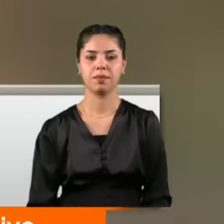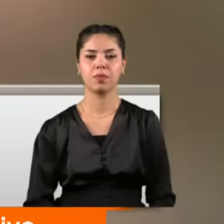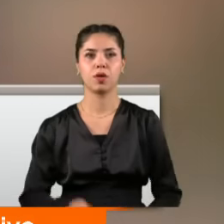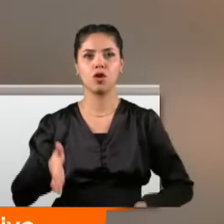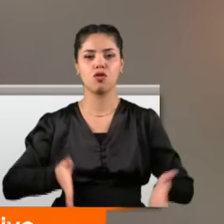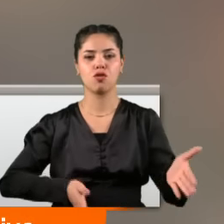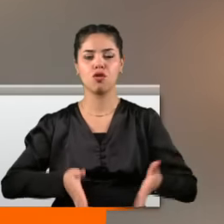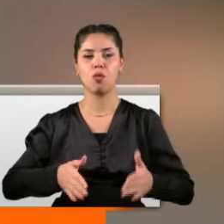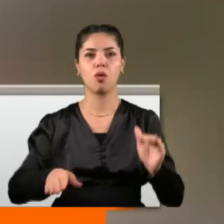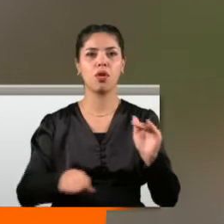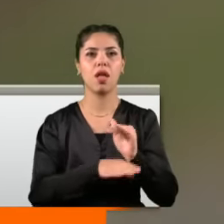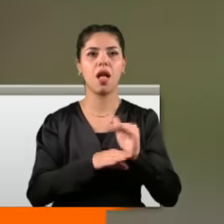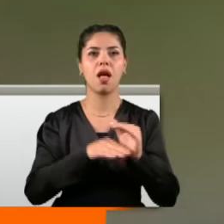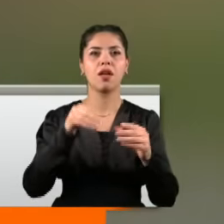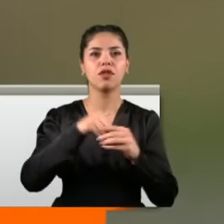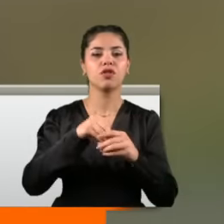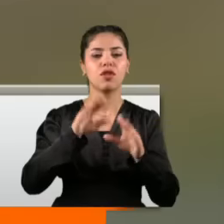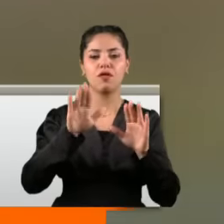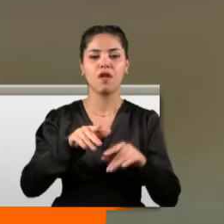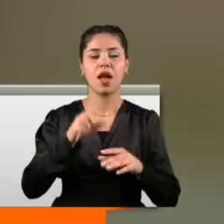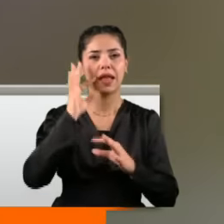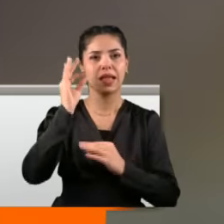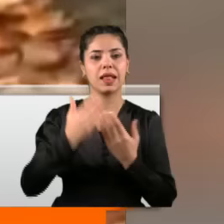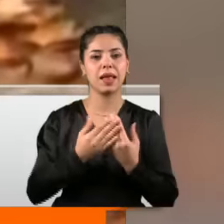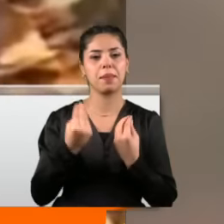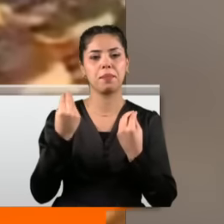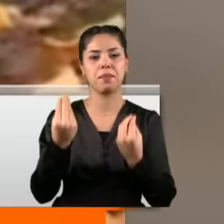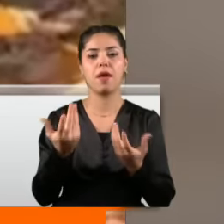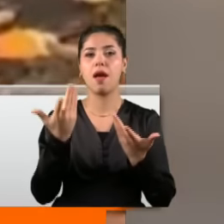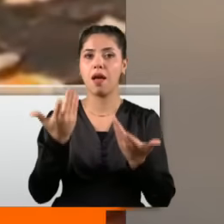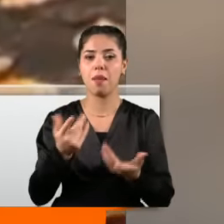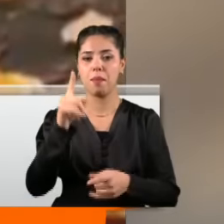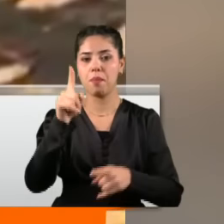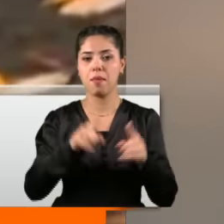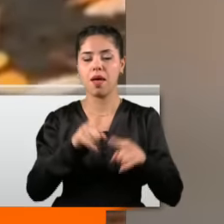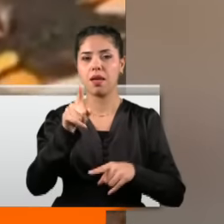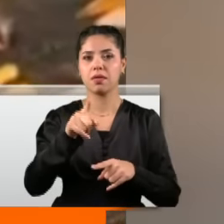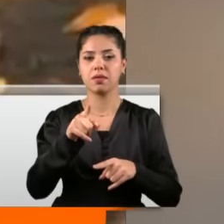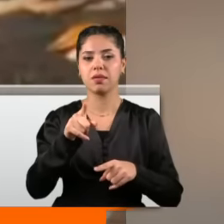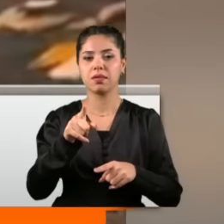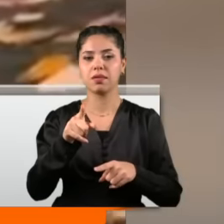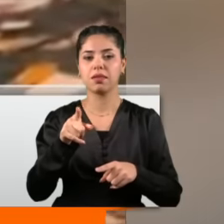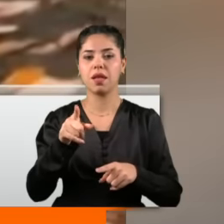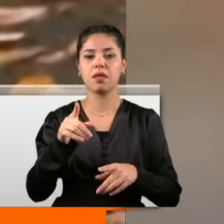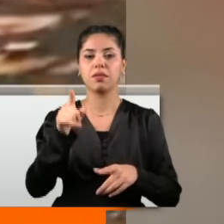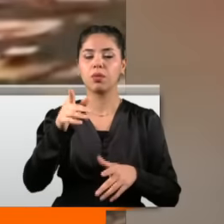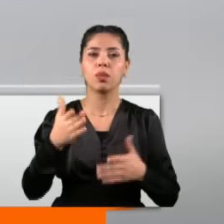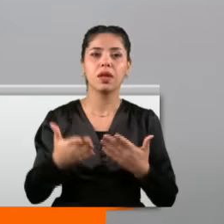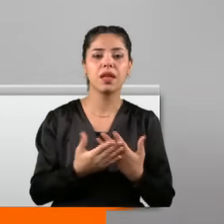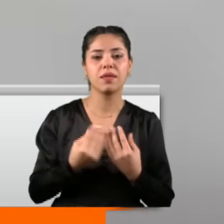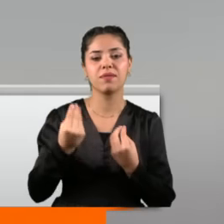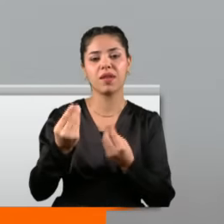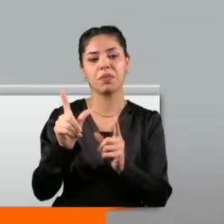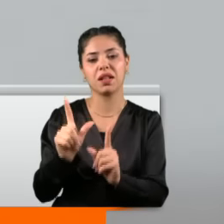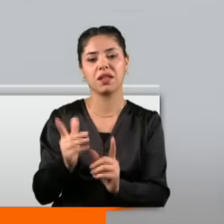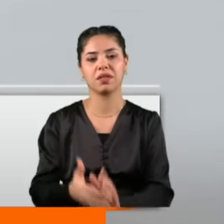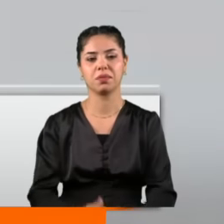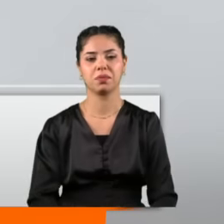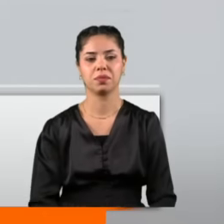Robotlar artık hayatın her yerinde. İnsanlara büyük yardımları dokunuyor. Ama bazen onlar da insanların yardımına muhtaç kalabiliyor.